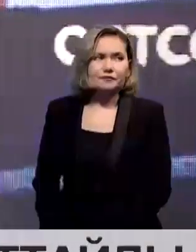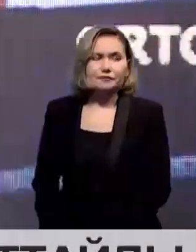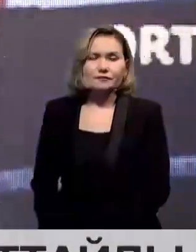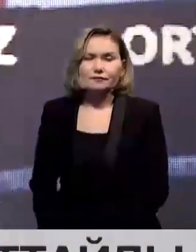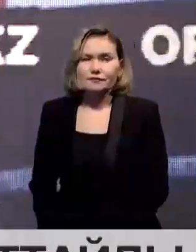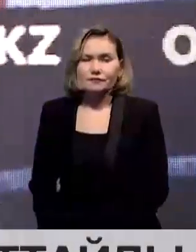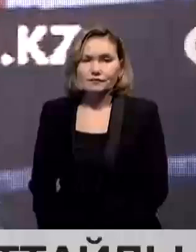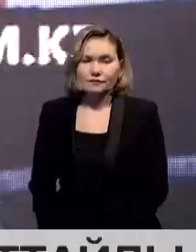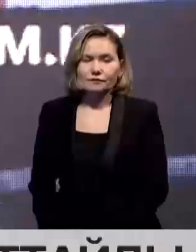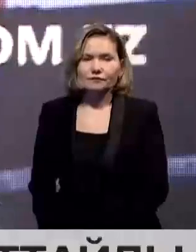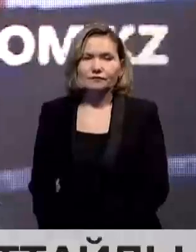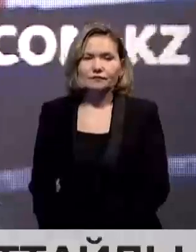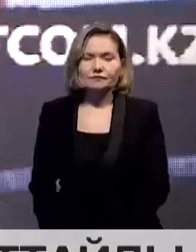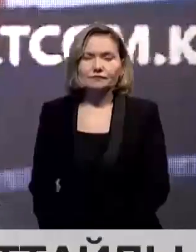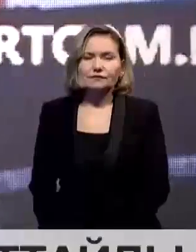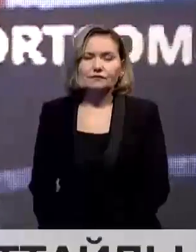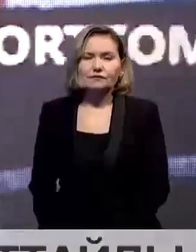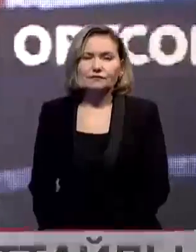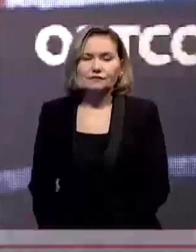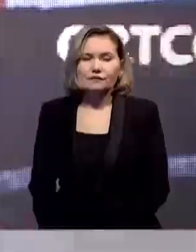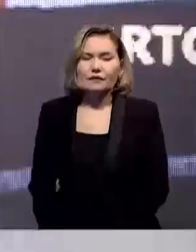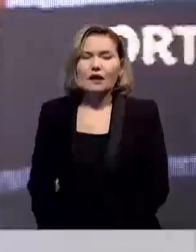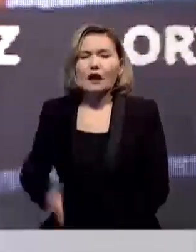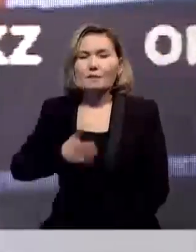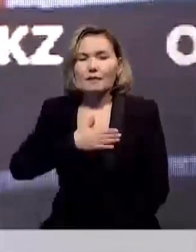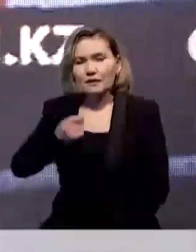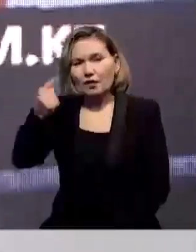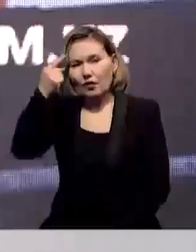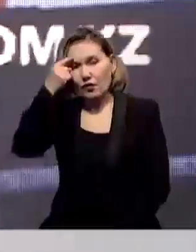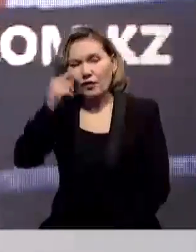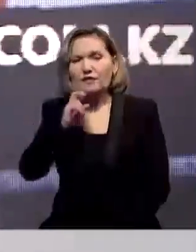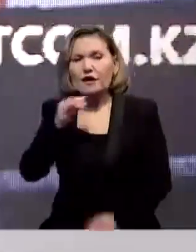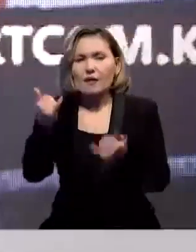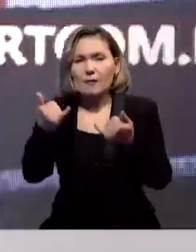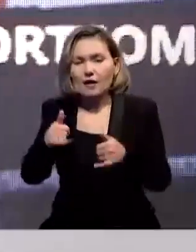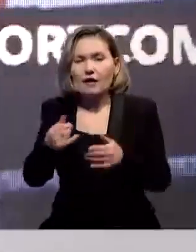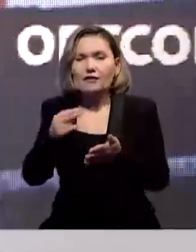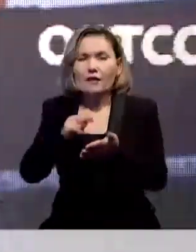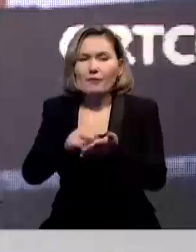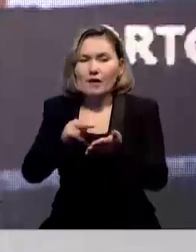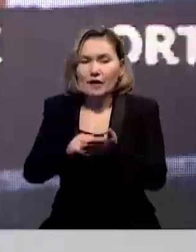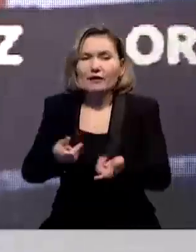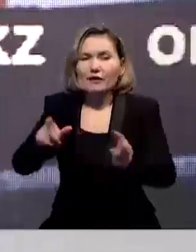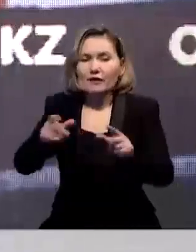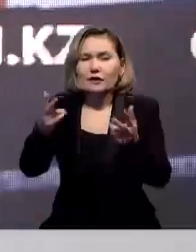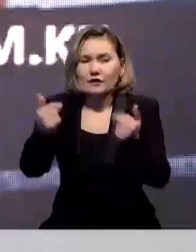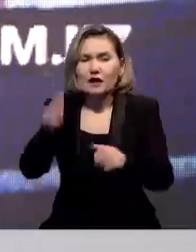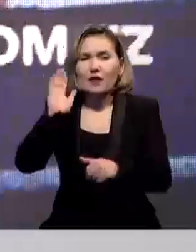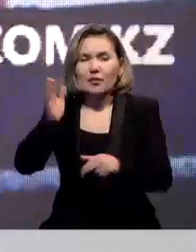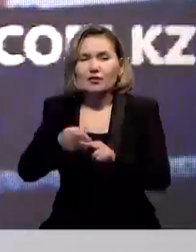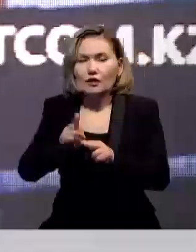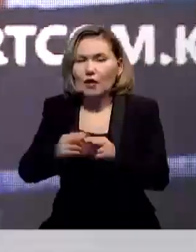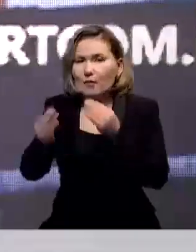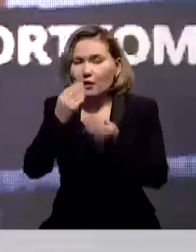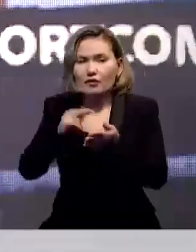Вклад в инфляцию цен на топливо, особенно мы... Менің ойымша жанар жағармай өзге товарлардың бағасына қатты әсер етпейді. Біз бағаны 2 есе